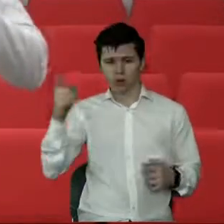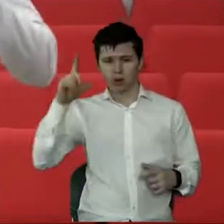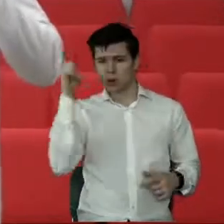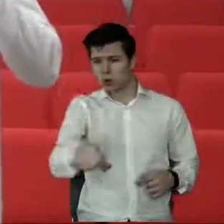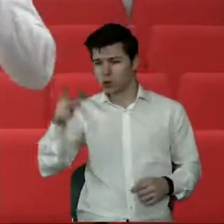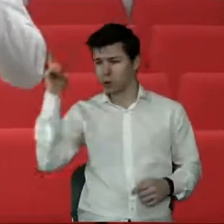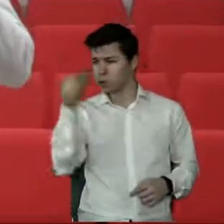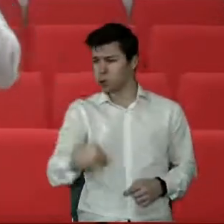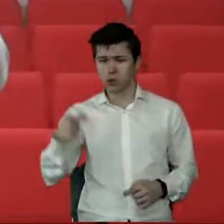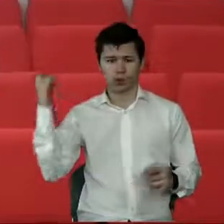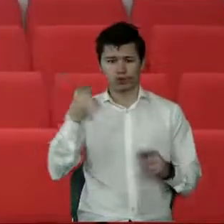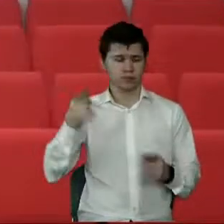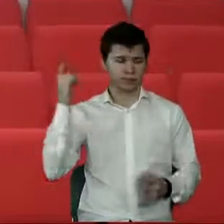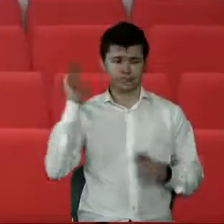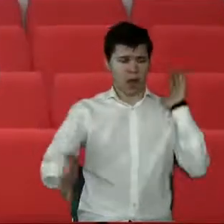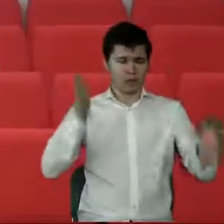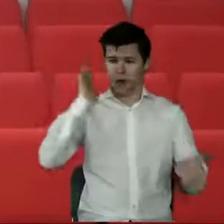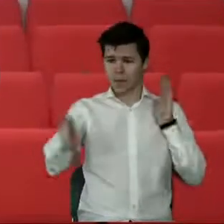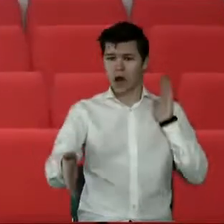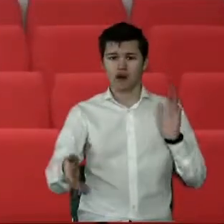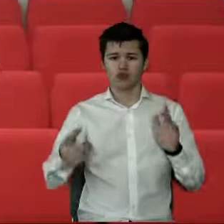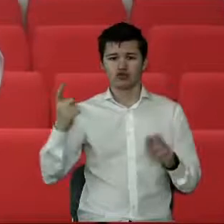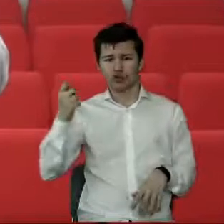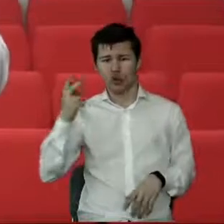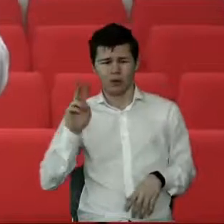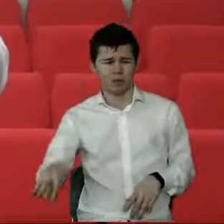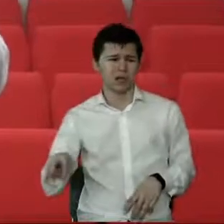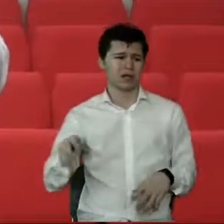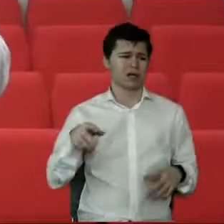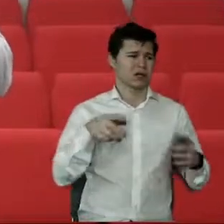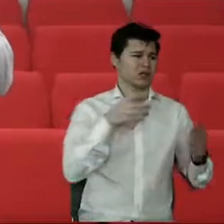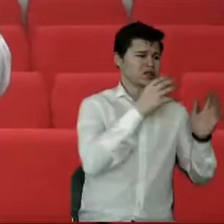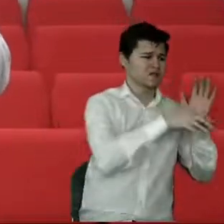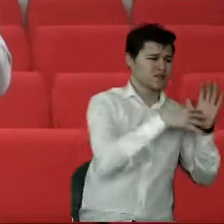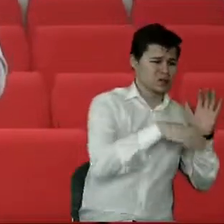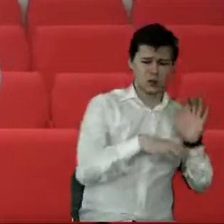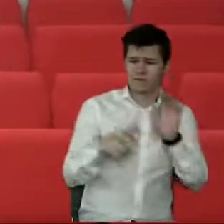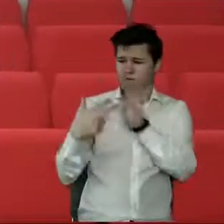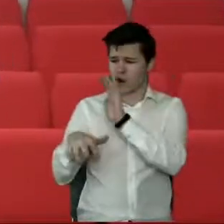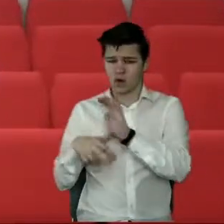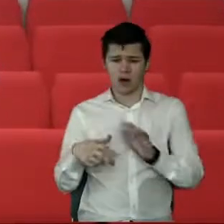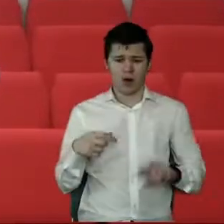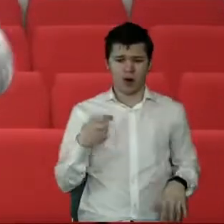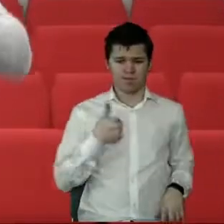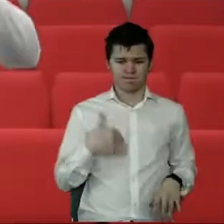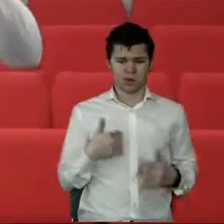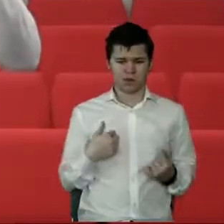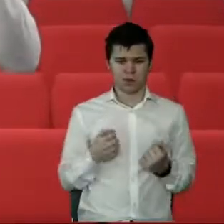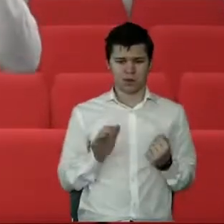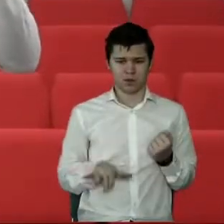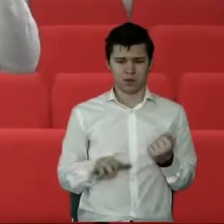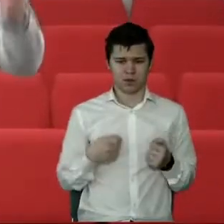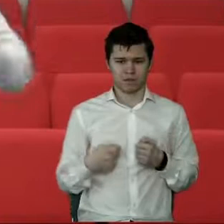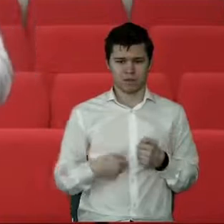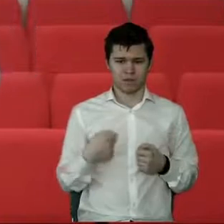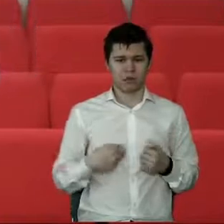Но очень такая хорошая аналогия прошла в моем сердце. Это то же самое, что ходить перед Господом в этом мире. Если все